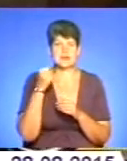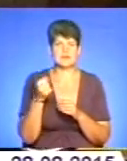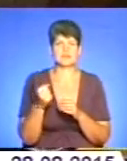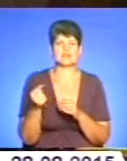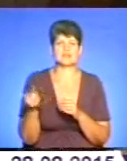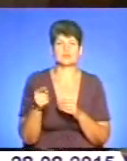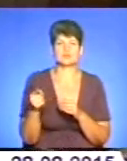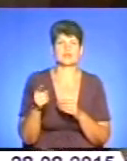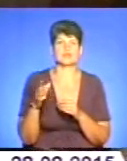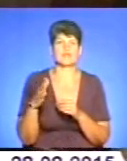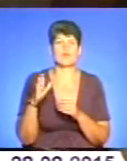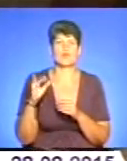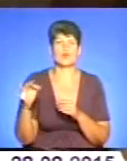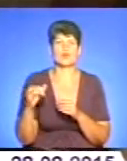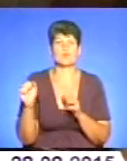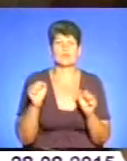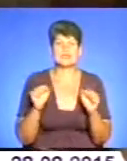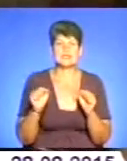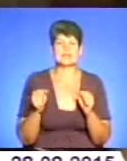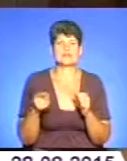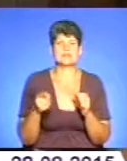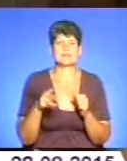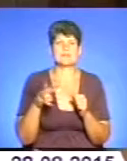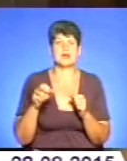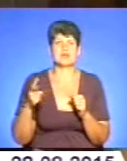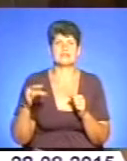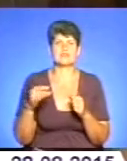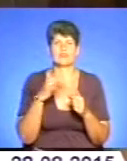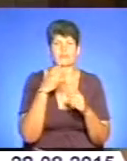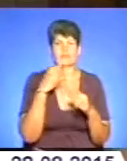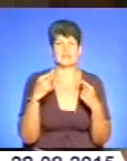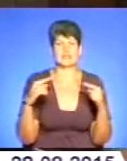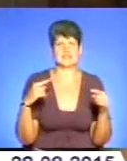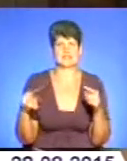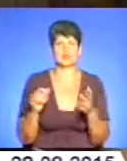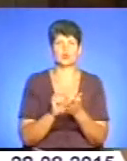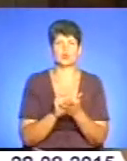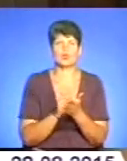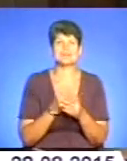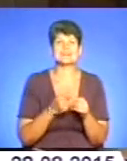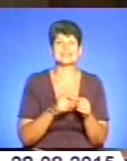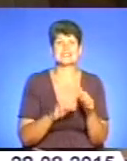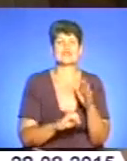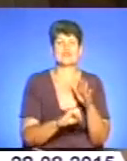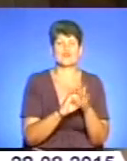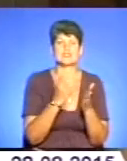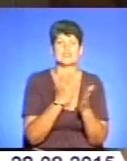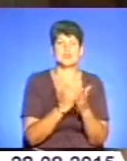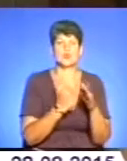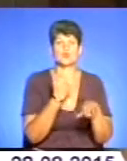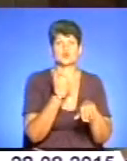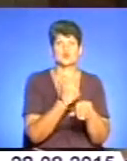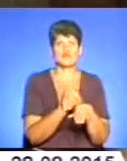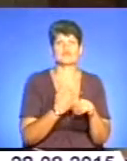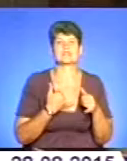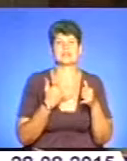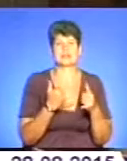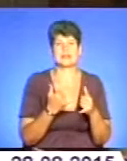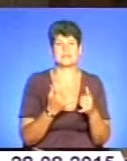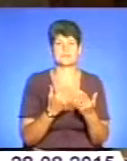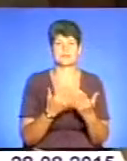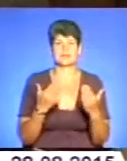виставці. Багато документів з історії міста можна відшукати в таких фондах Державного архіву, як